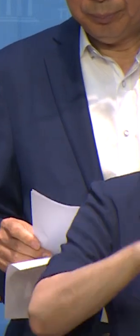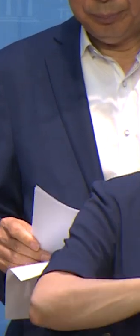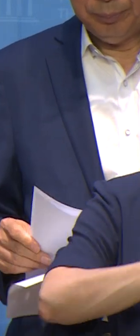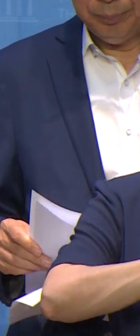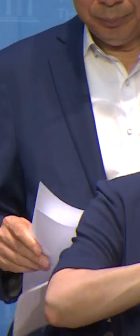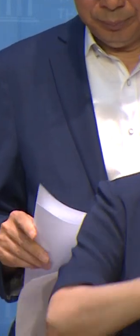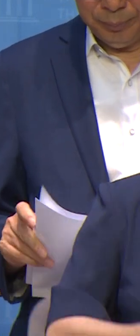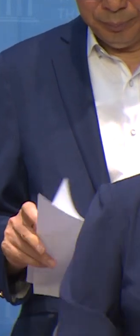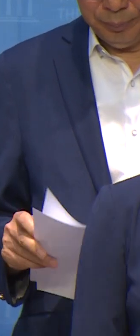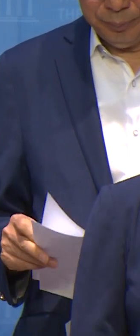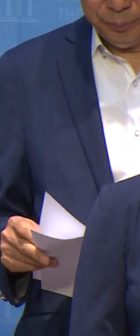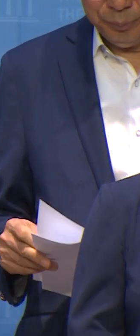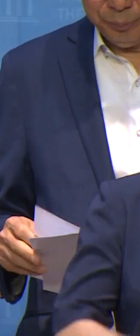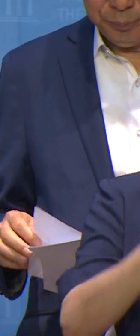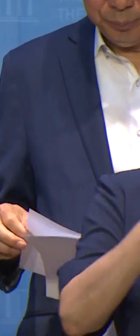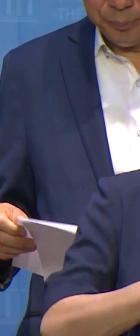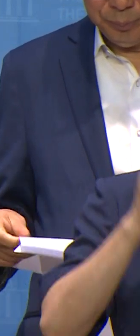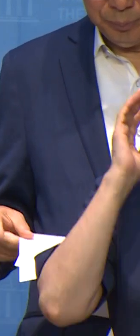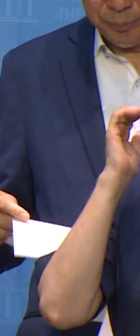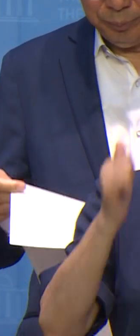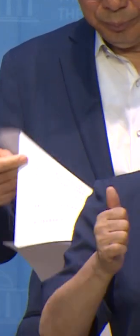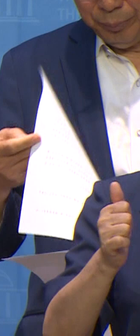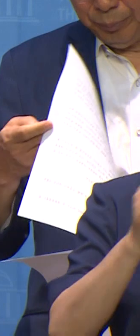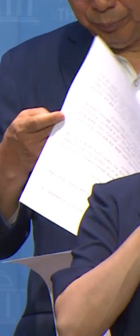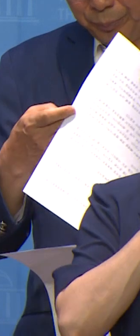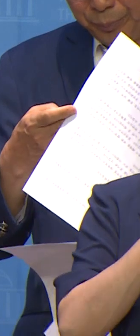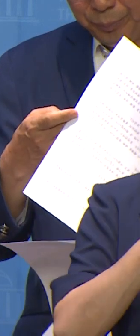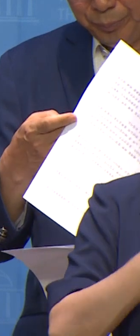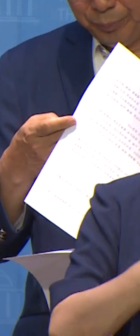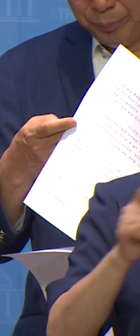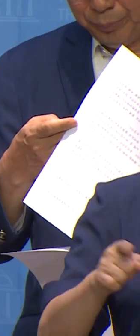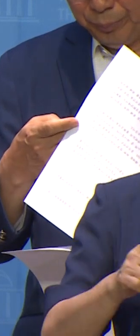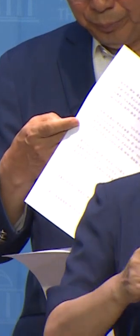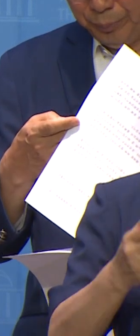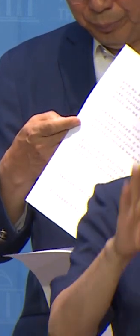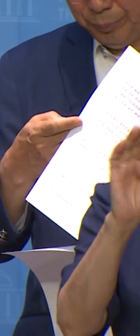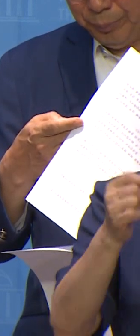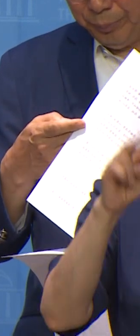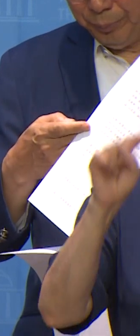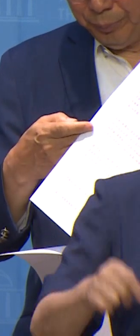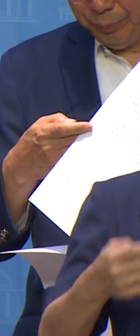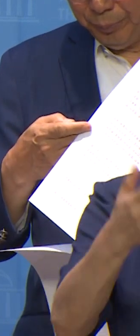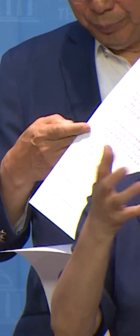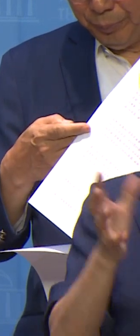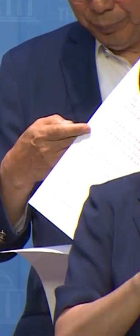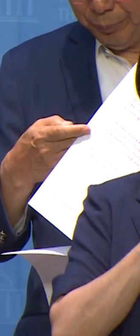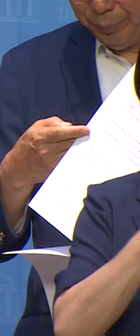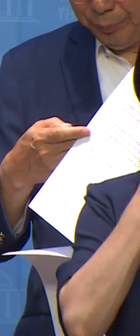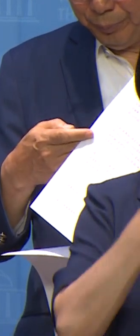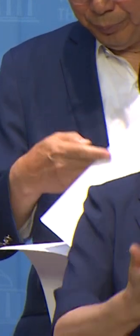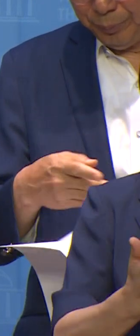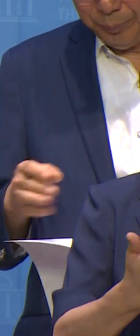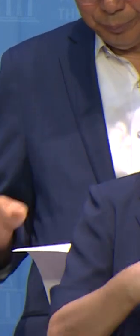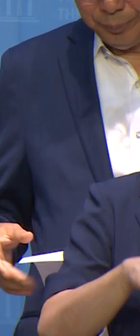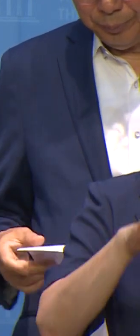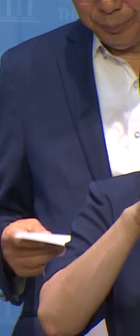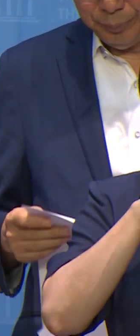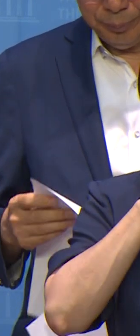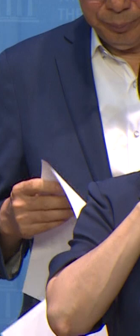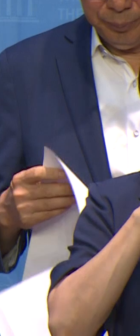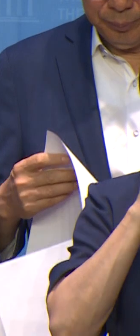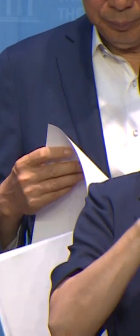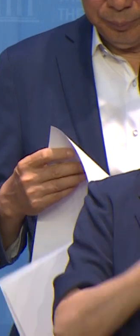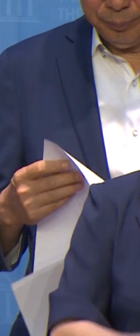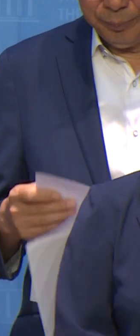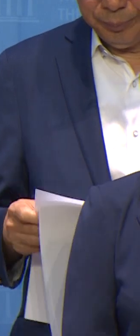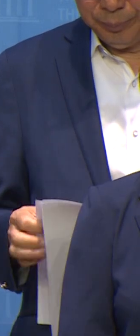일입니다. 윤석열 대통령의 발언은 구구 보수단체의 대표나 할 법한 천박한 발언이기